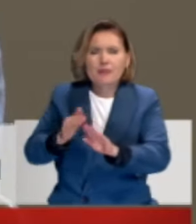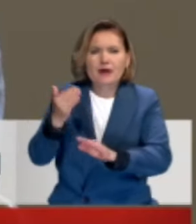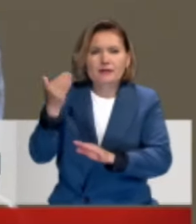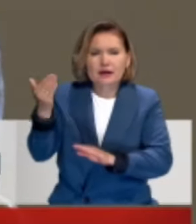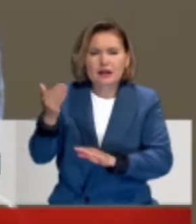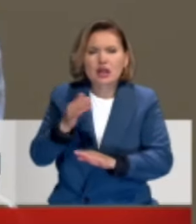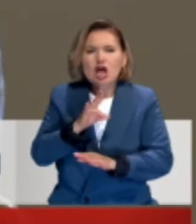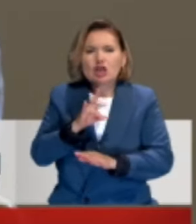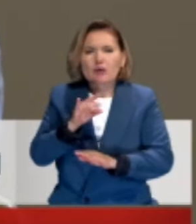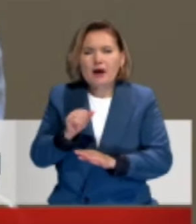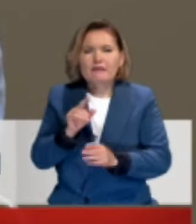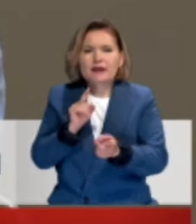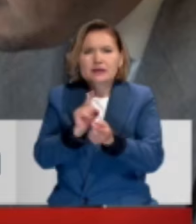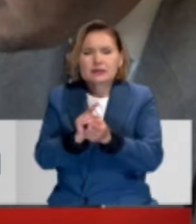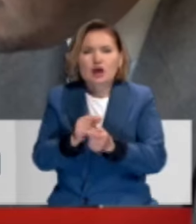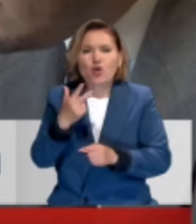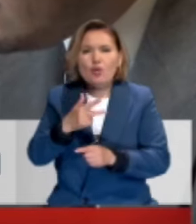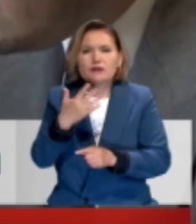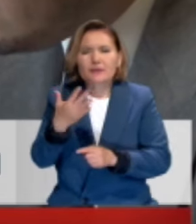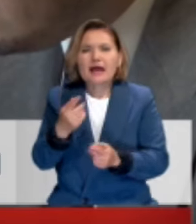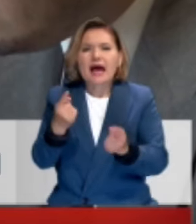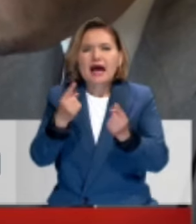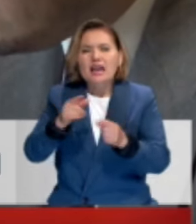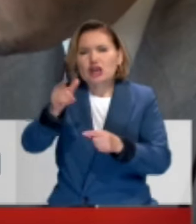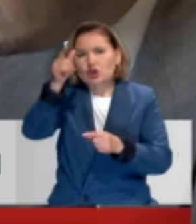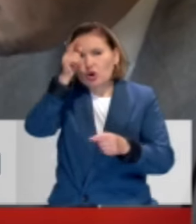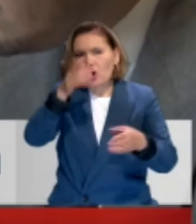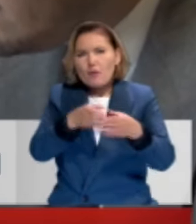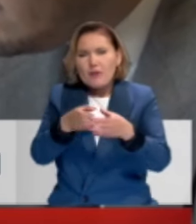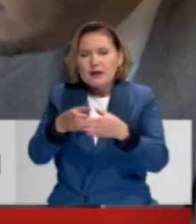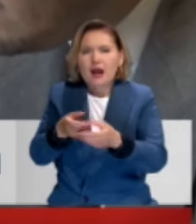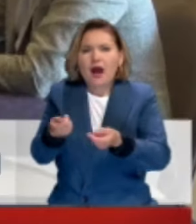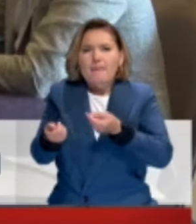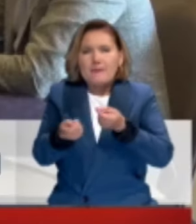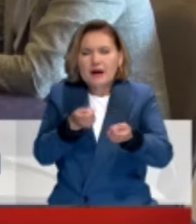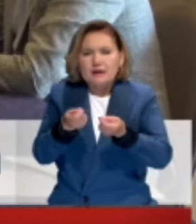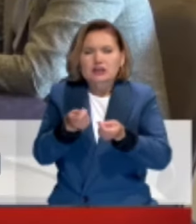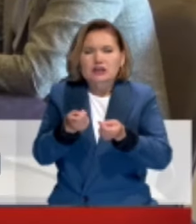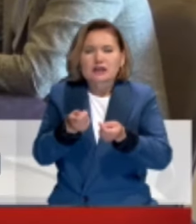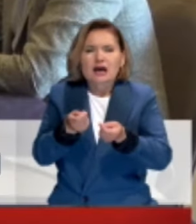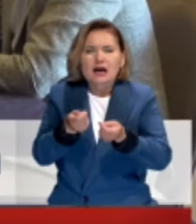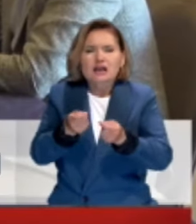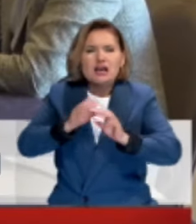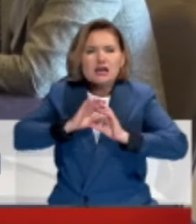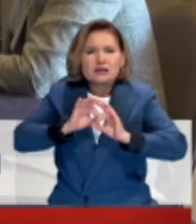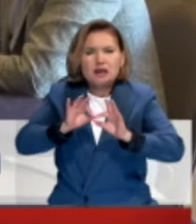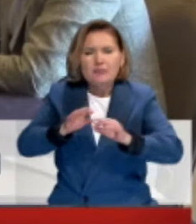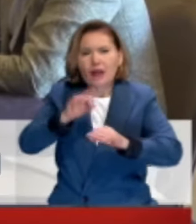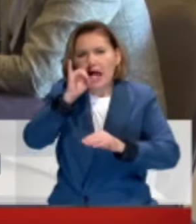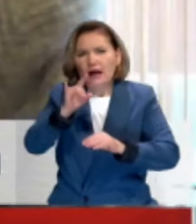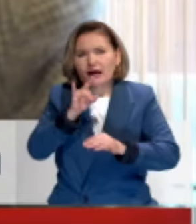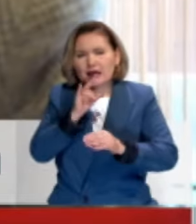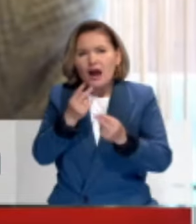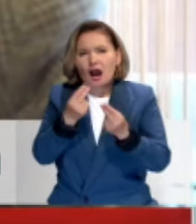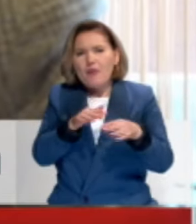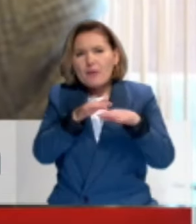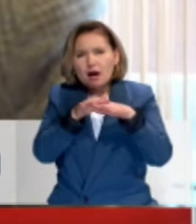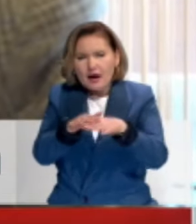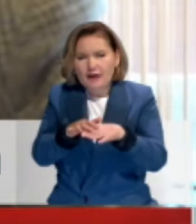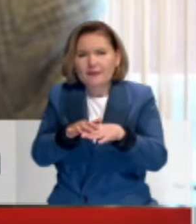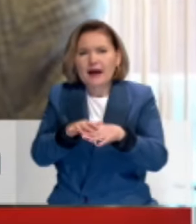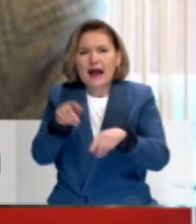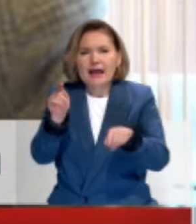Назира Нұрбаевамен кездескен 35 ірі түрік компаниясының басшылары осылай деді. Себебі Қазақстанға қаржы құюға